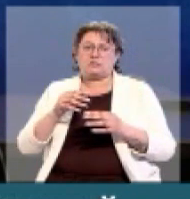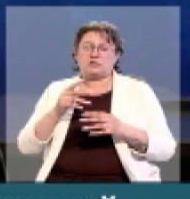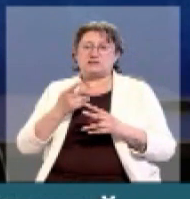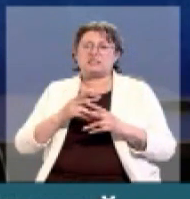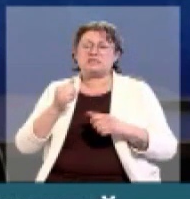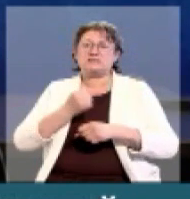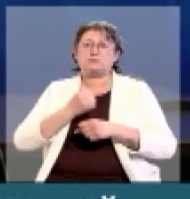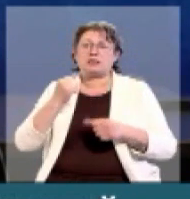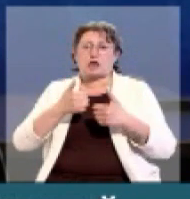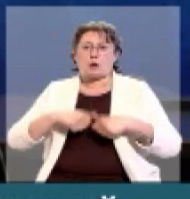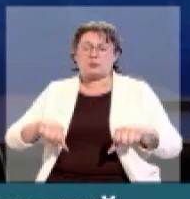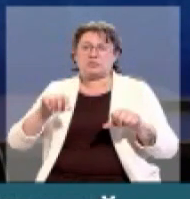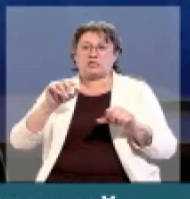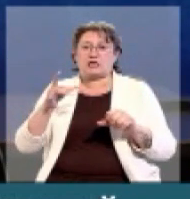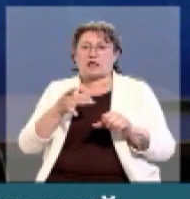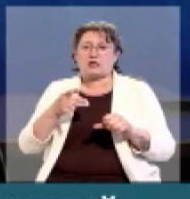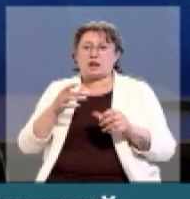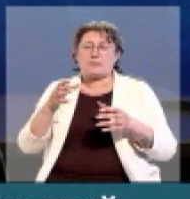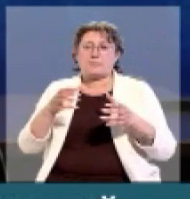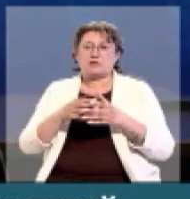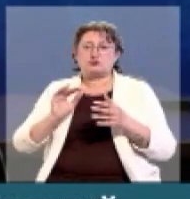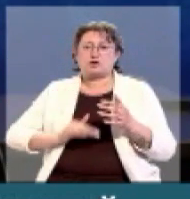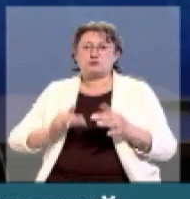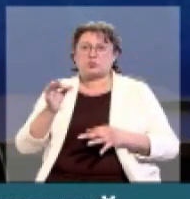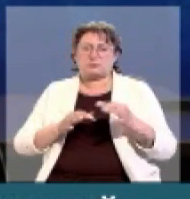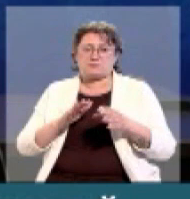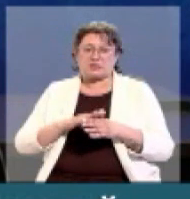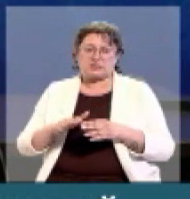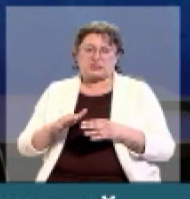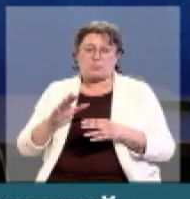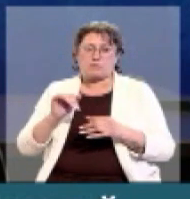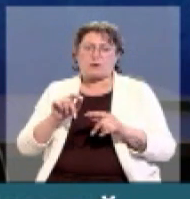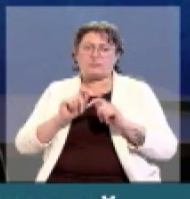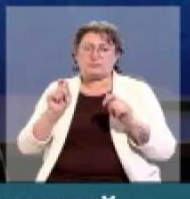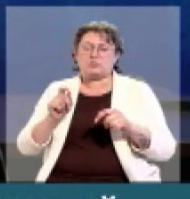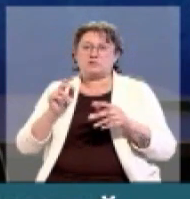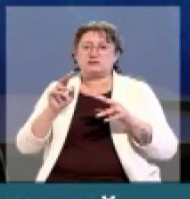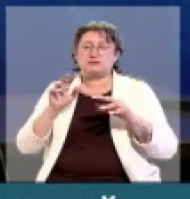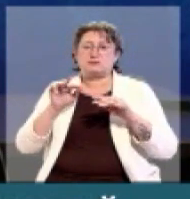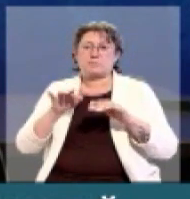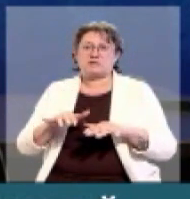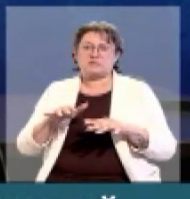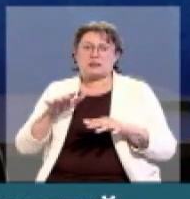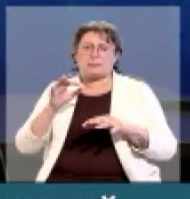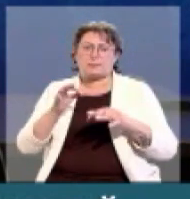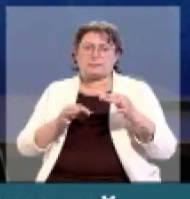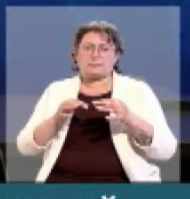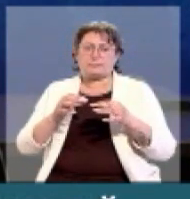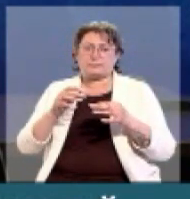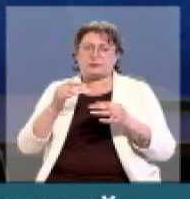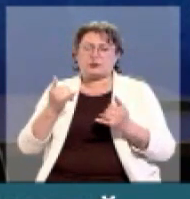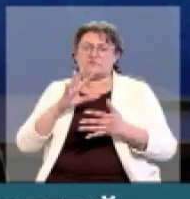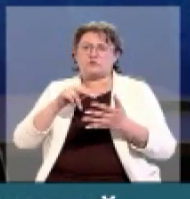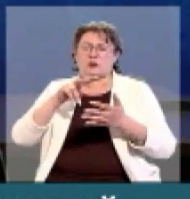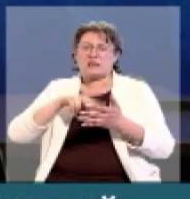дисциплинарной комиссии Республиканской палаты и региональной палаты частных судебных исполнителей о возбуждении дисциплинарного производства. ведет учетную регистрацию частных